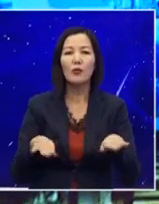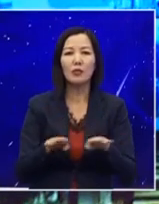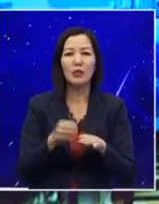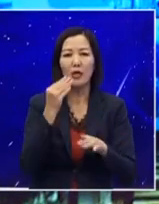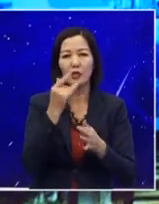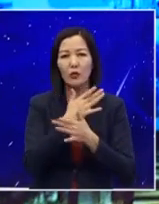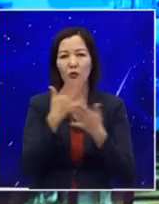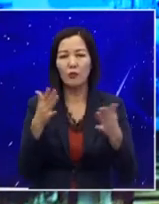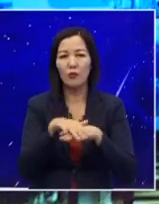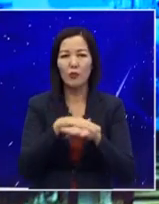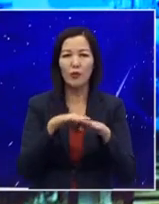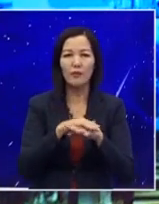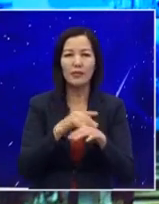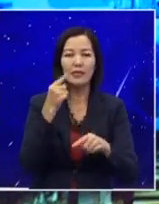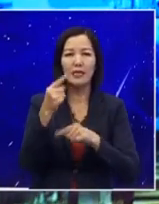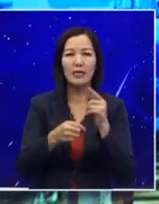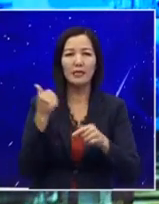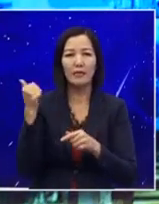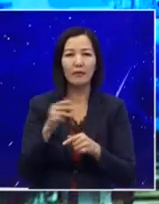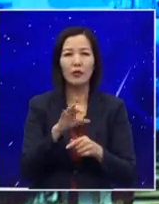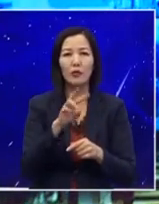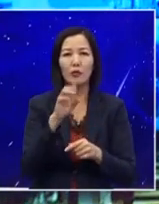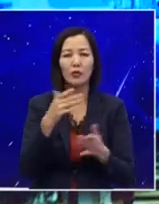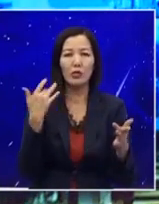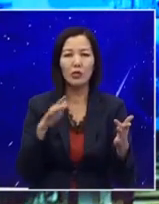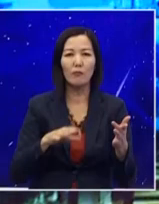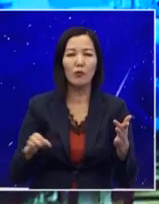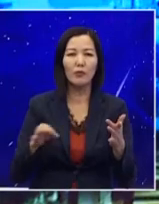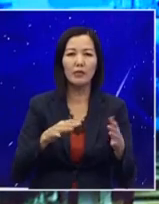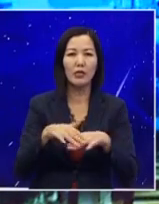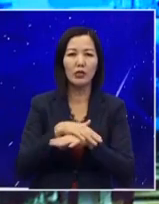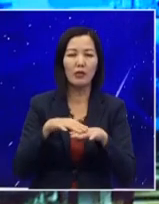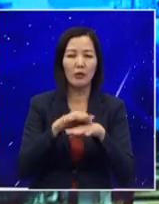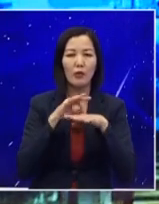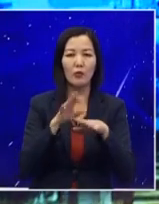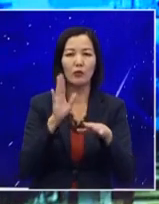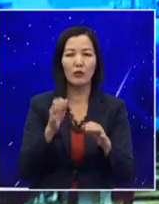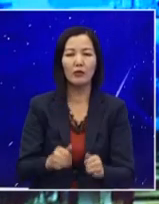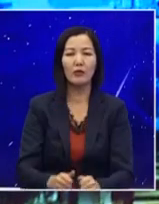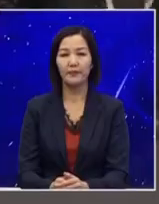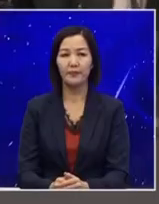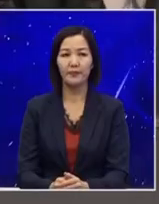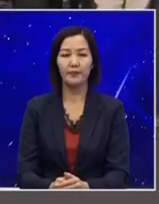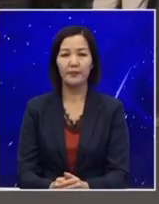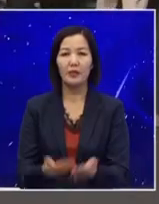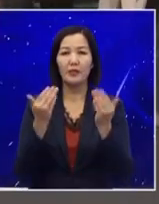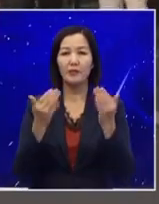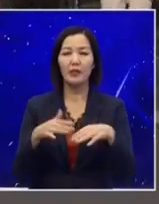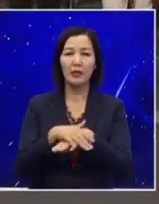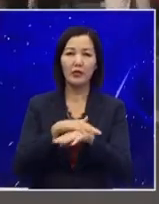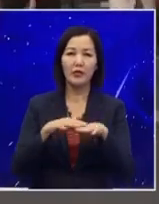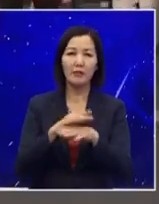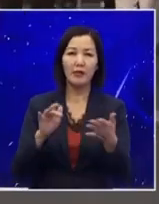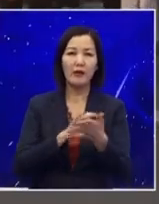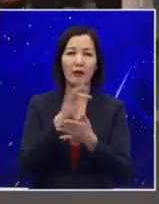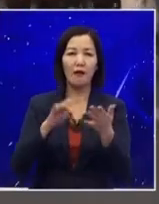мөлшердегі азық-түлікпен өңіріміз келесі аптада Түркістан мен Жамбыл облыстарына жәрмеңке өткізеді. Биылғы жәрменке мегаполистің